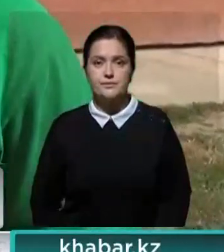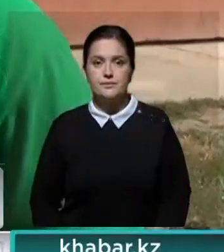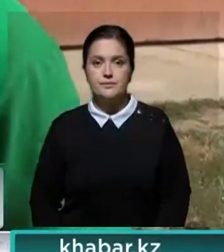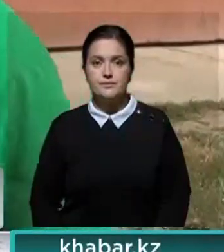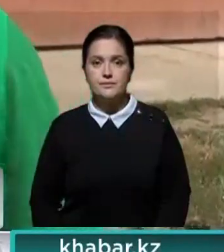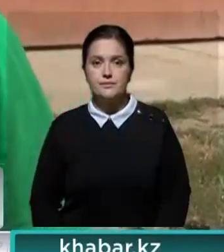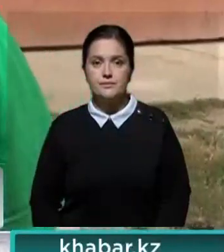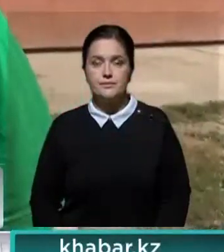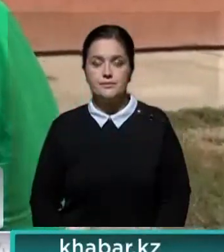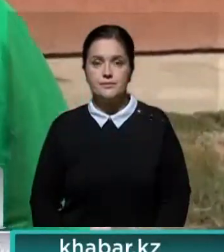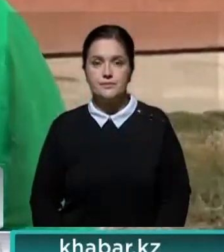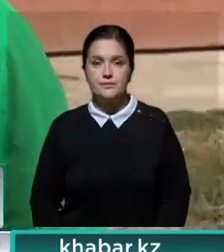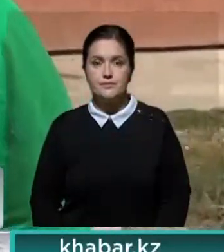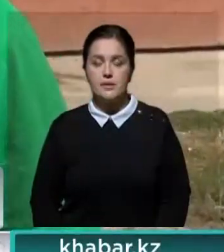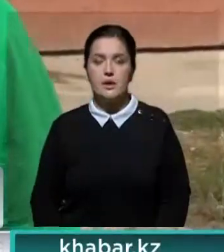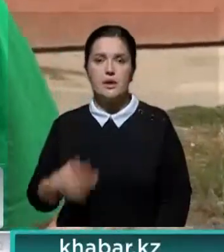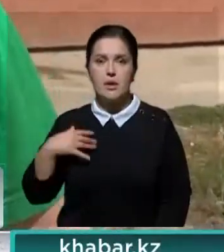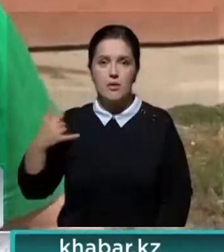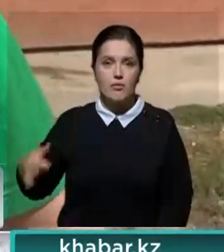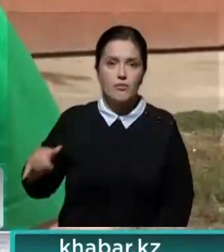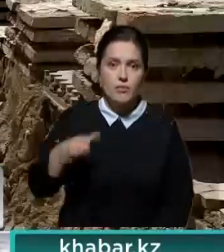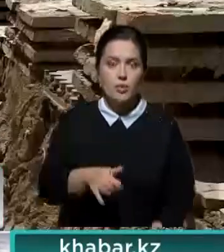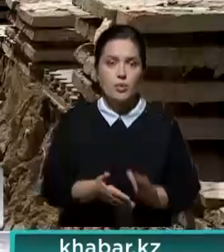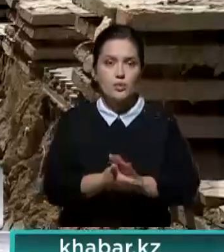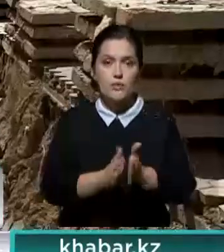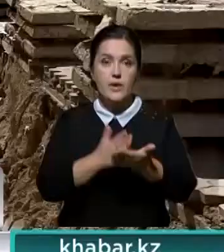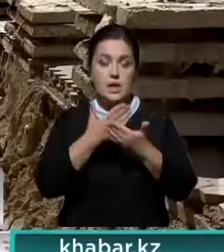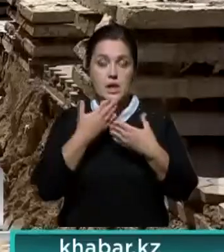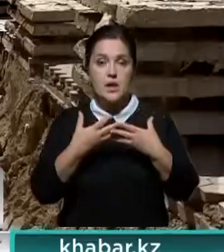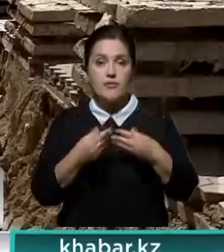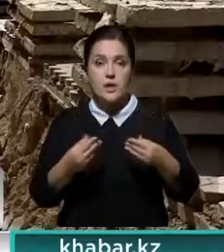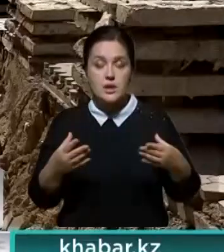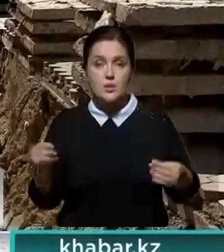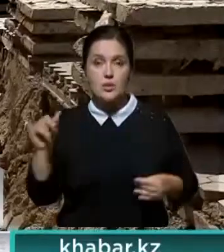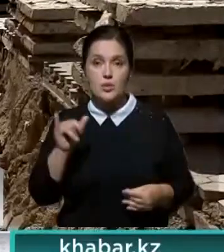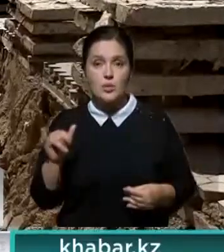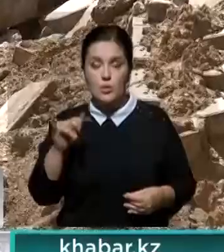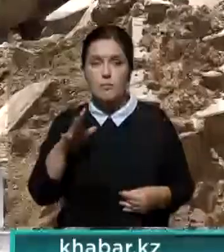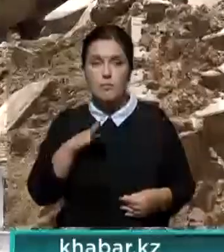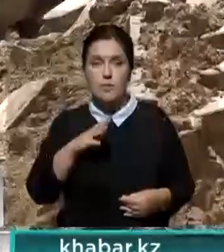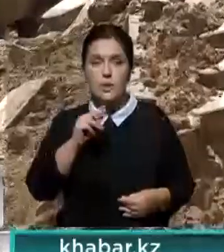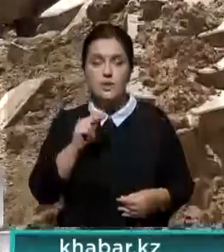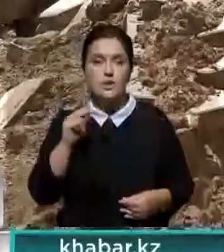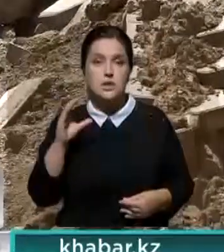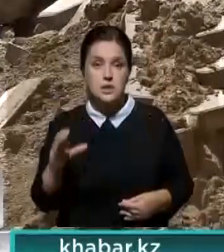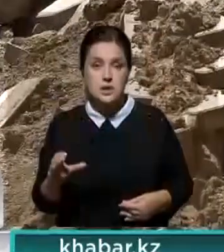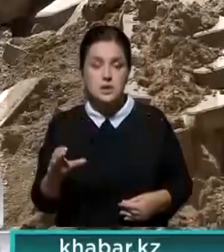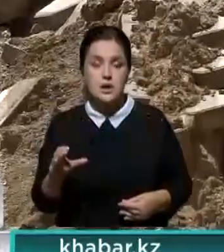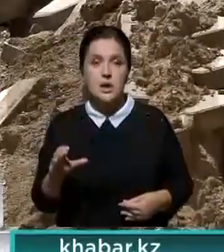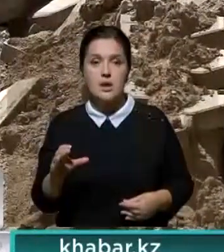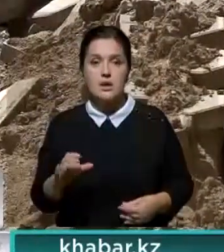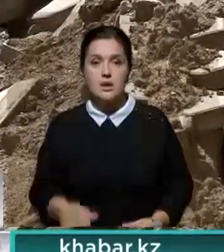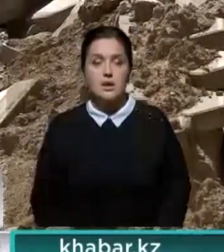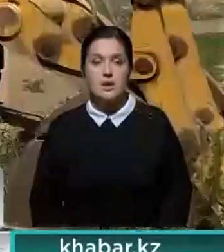Жаркие дни нелегко, носим воду ведрами, условий нет. Этой весной в Уральске была объявлена чрезвычайная ситуация техногенного